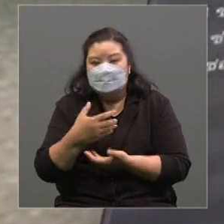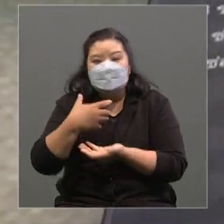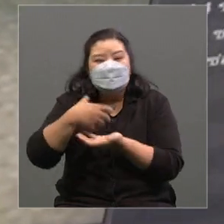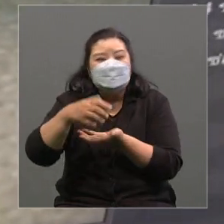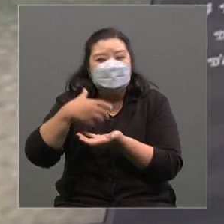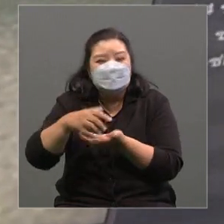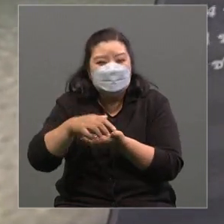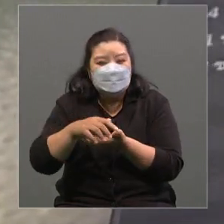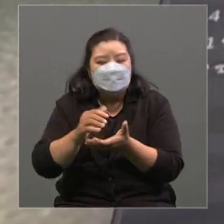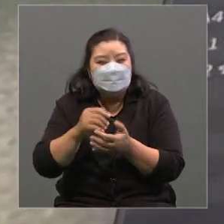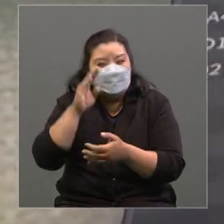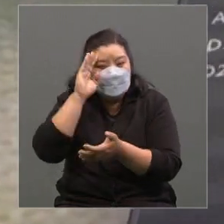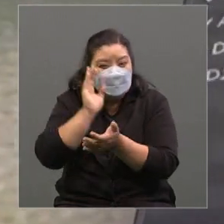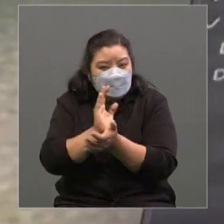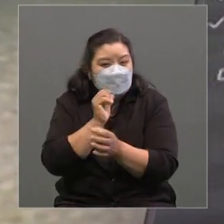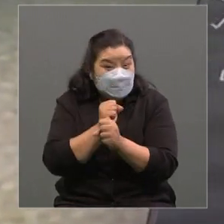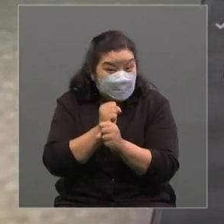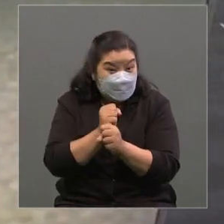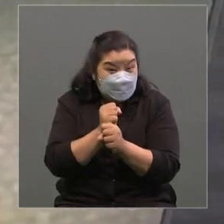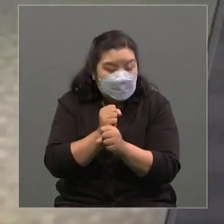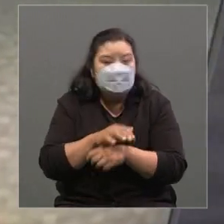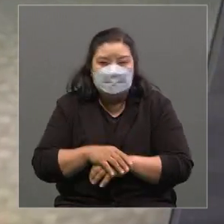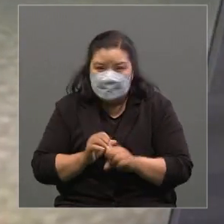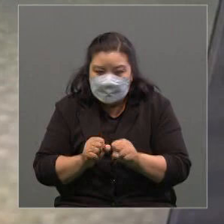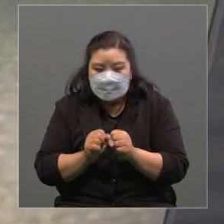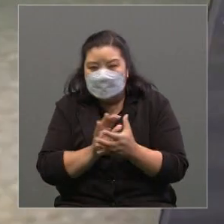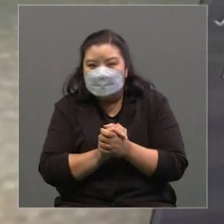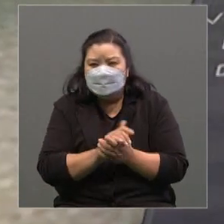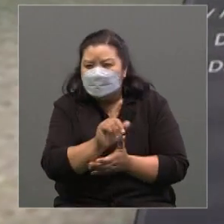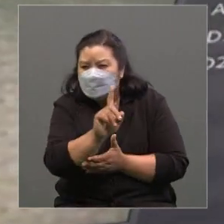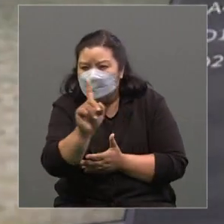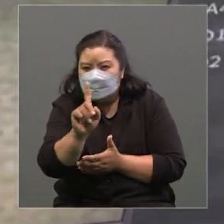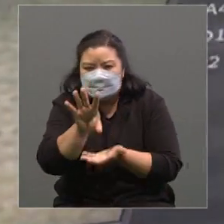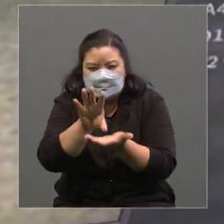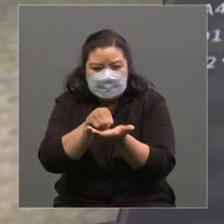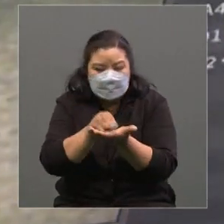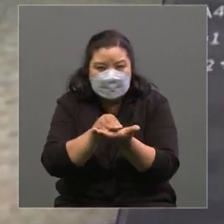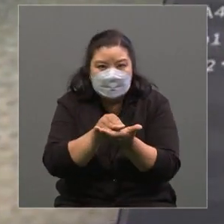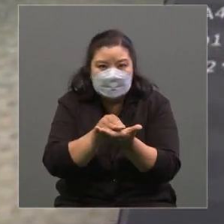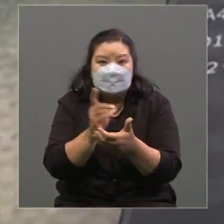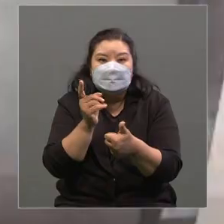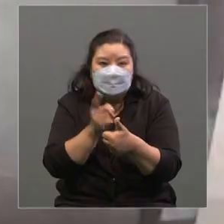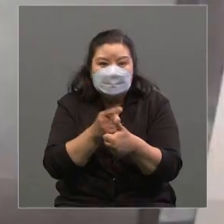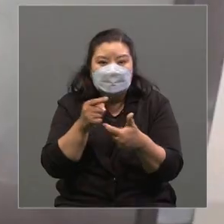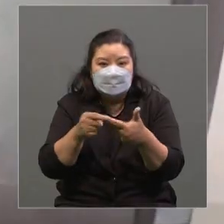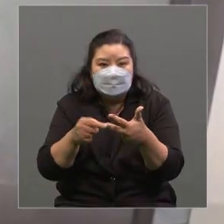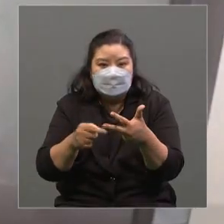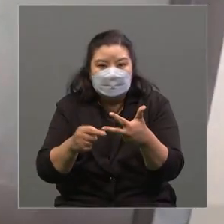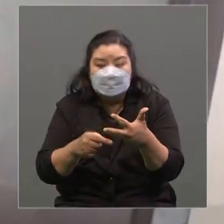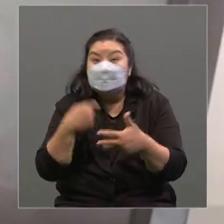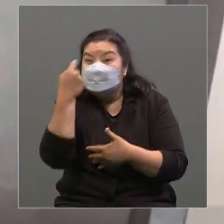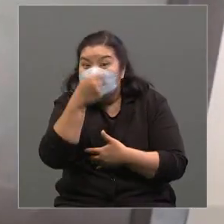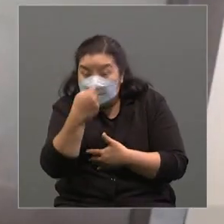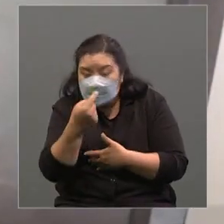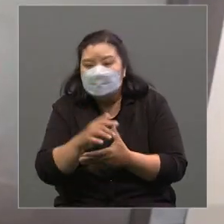ไปว่าตอนนี้เนี่ยเจ้าหน้าที่ฝ่ายสืบสวนก็กำลังขยายผลเพื่อให้รู้ทั้งหมดว่าคนที่กระทำผิดทั้งหมดเป็นใครมีใครเข้